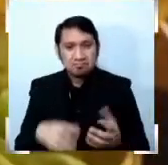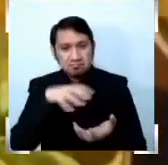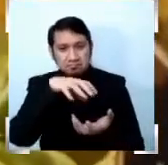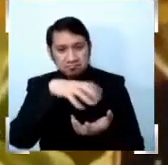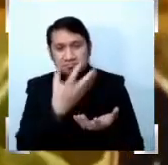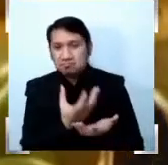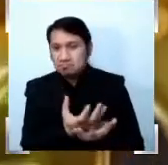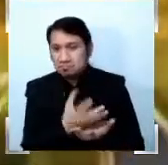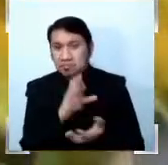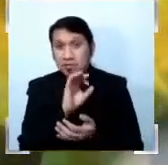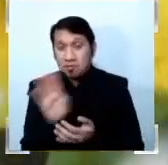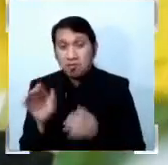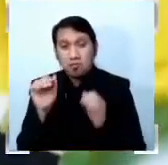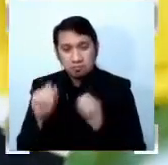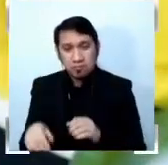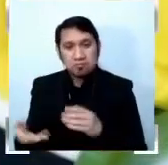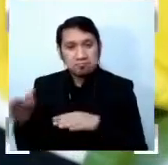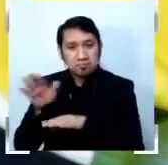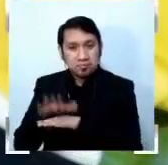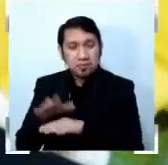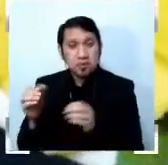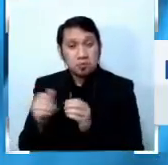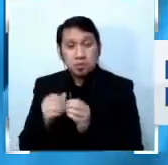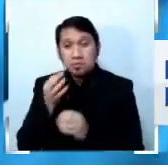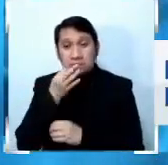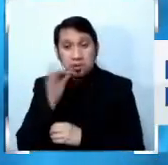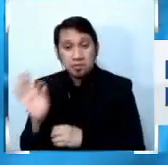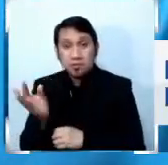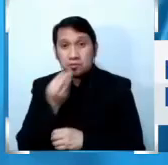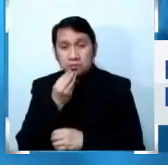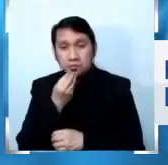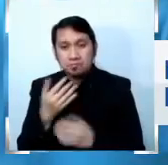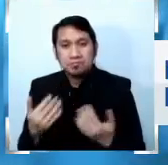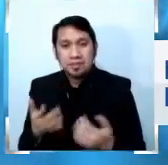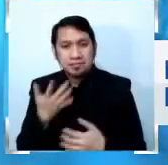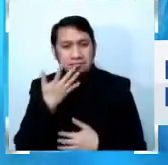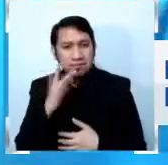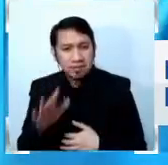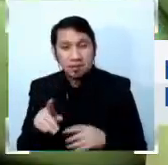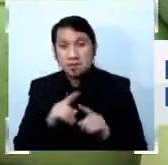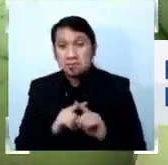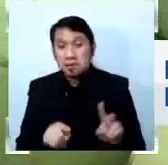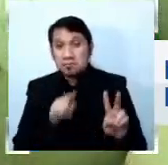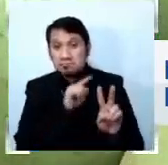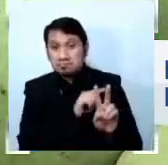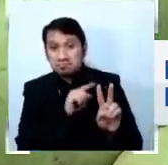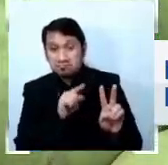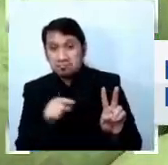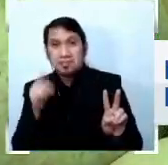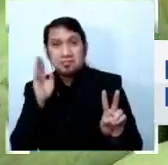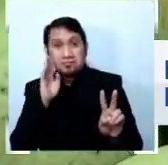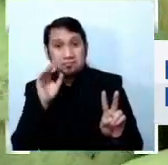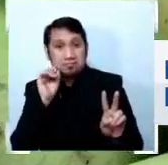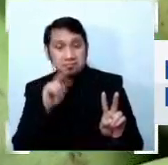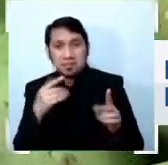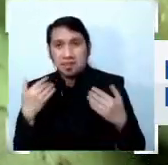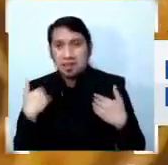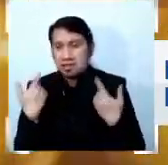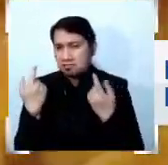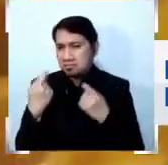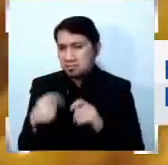pansahog sa favorite ulam. Yummy! Pero ang magkapatid na Queenie at Patrick Lim, may ibang sinubukang timpla sa